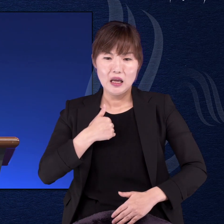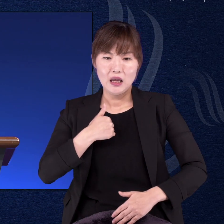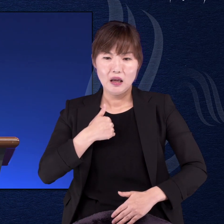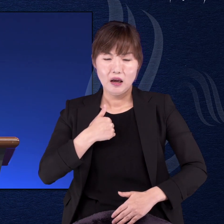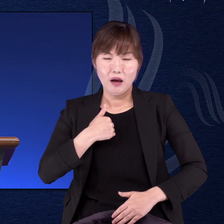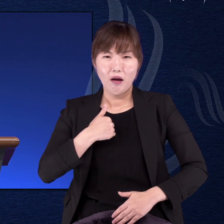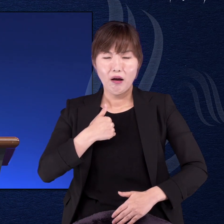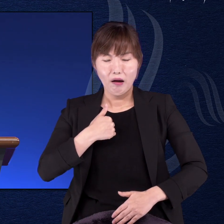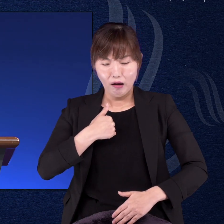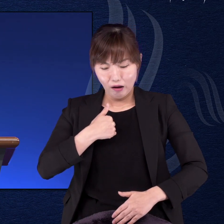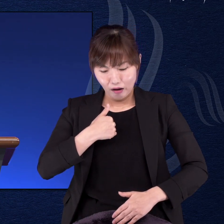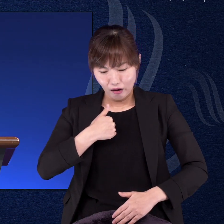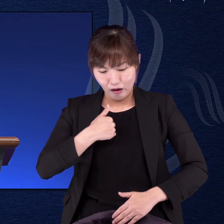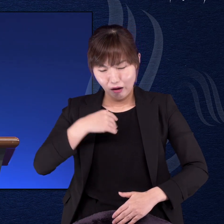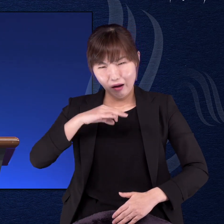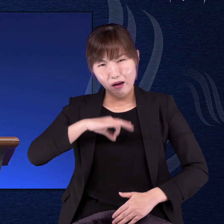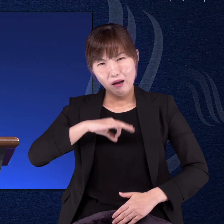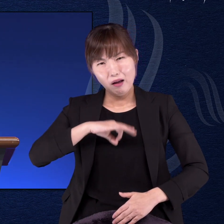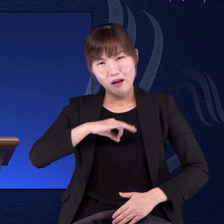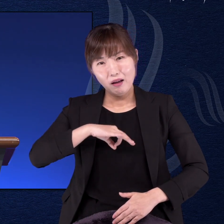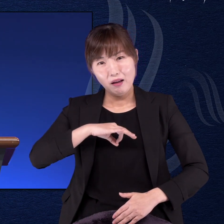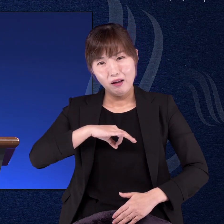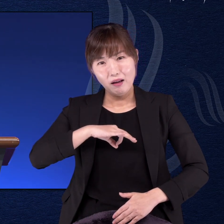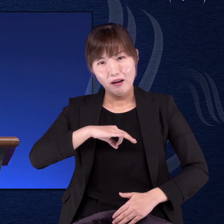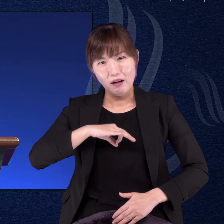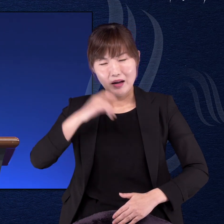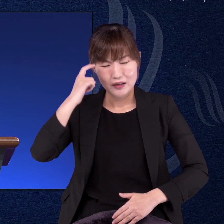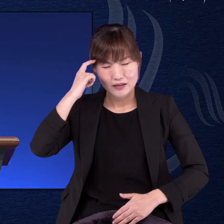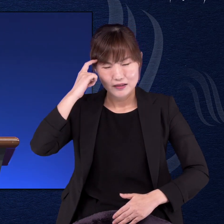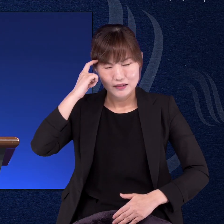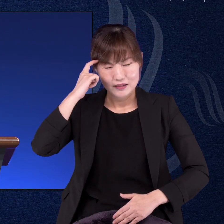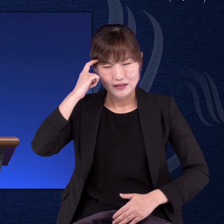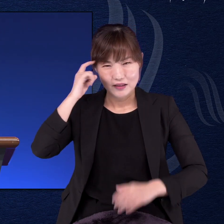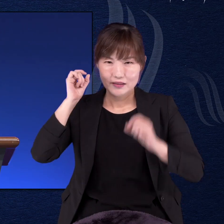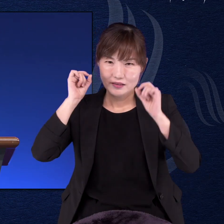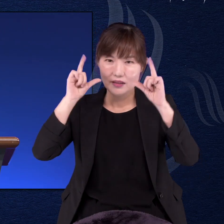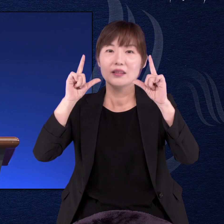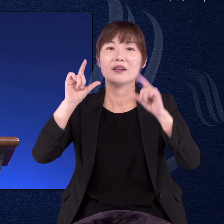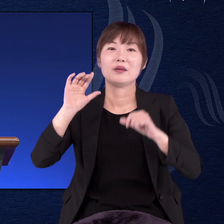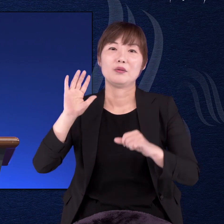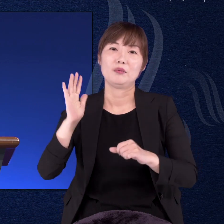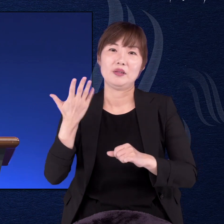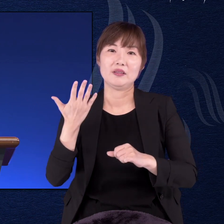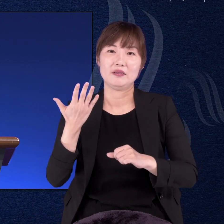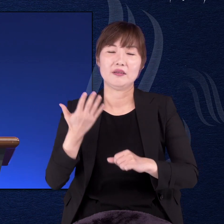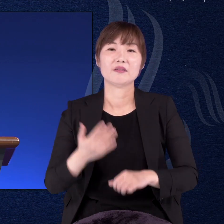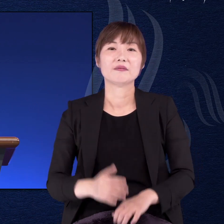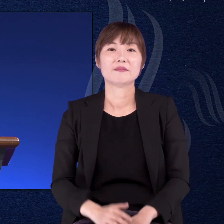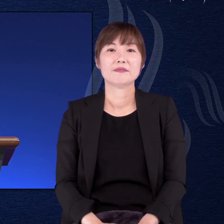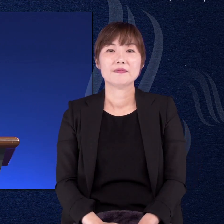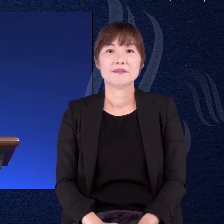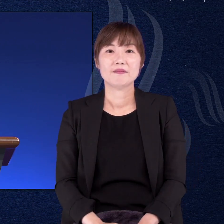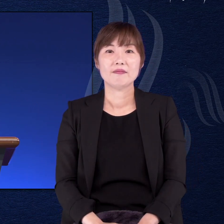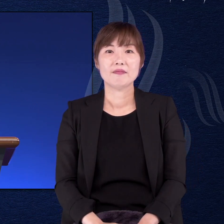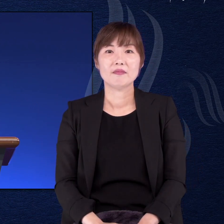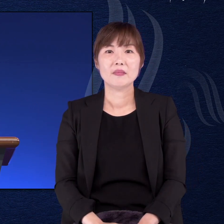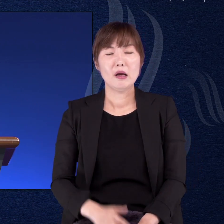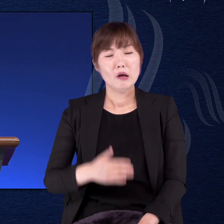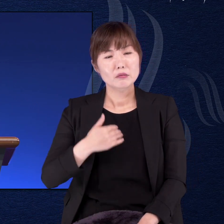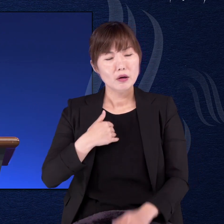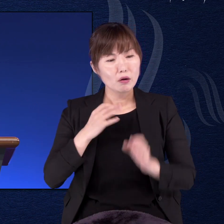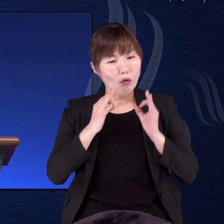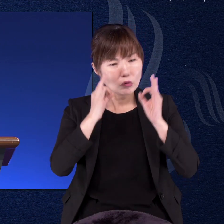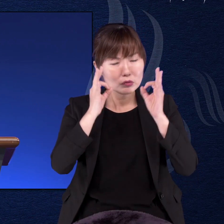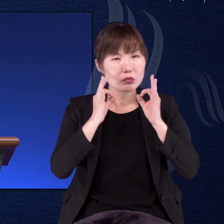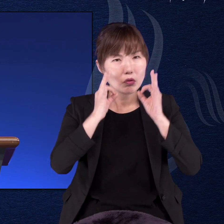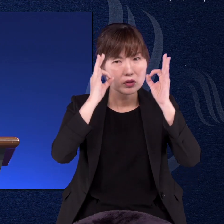내가 할 수 있는 일이 얼마나 한정되어 있는지를 뼈저리게 느꼈어요. 그 전까지는 그저 내가 조금 좀 뭔가 열심히